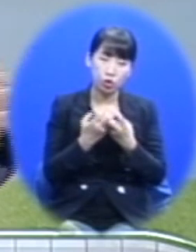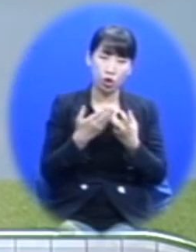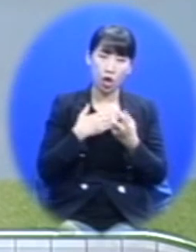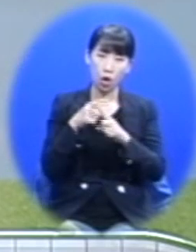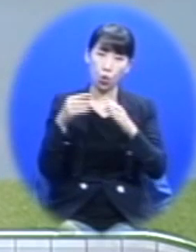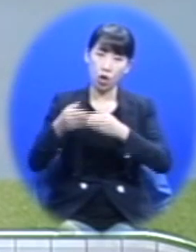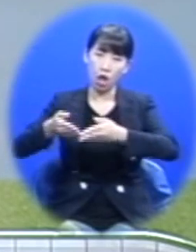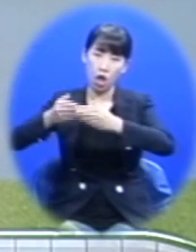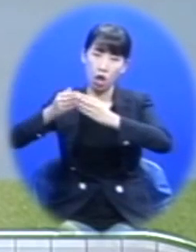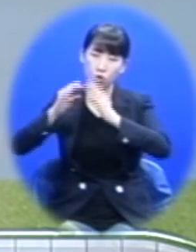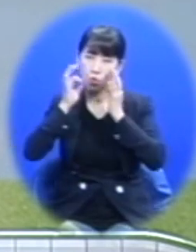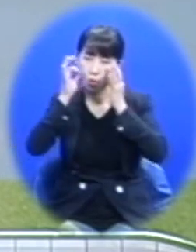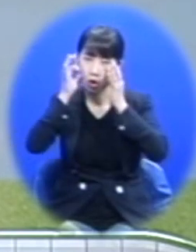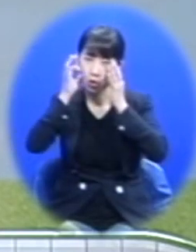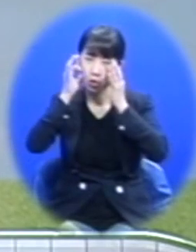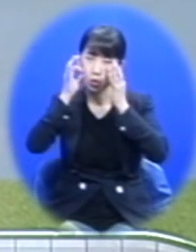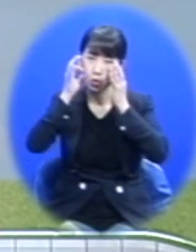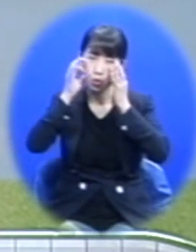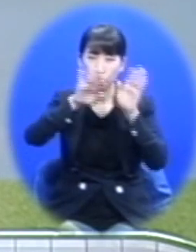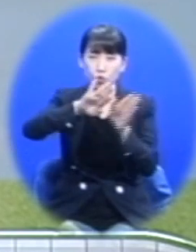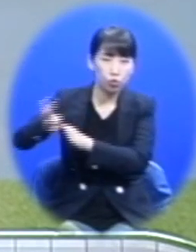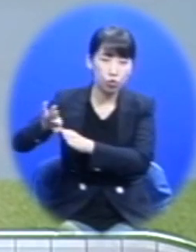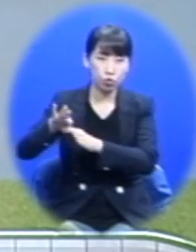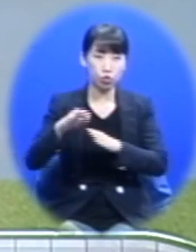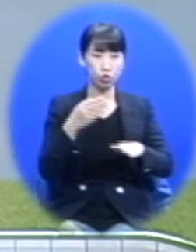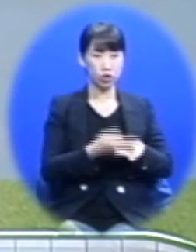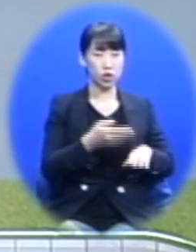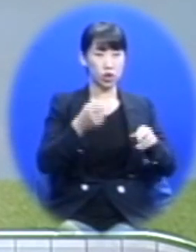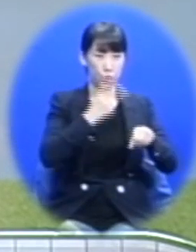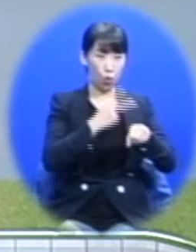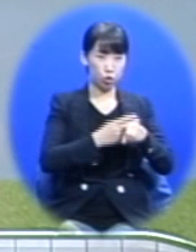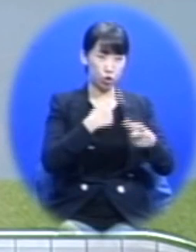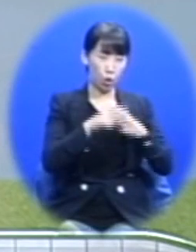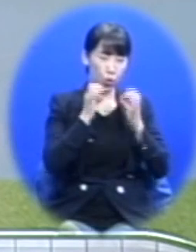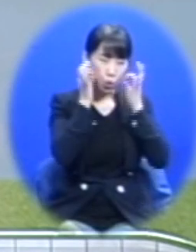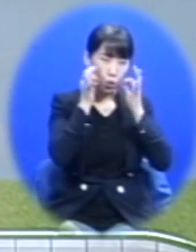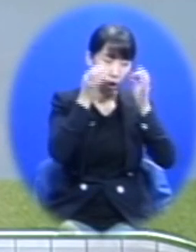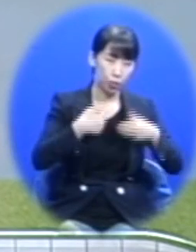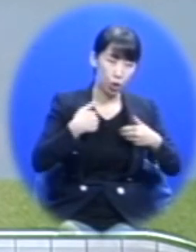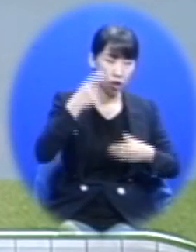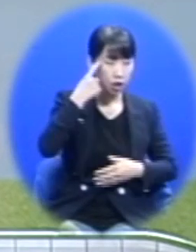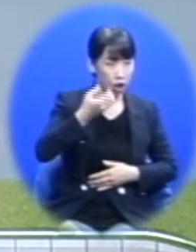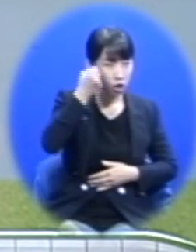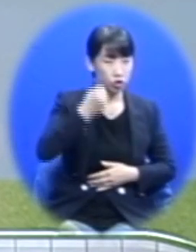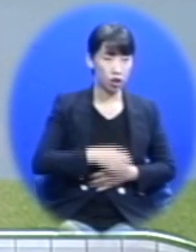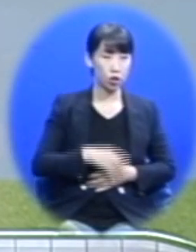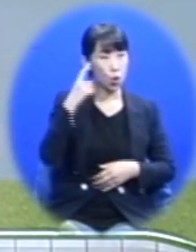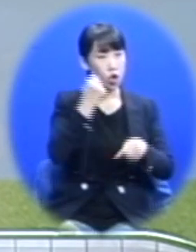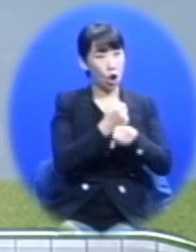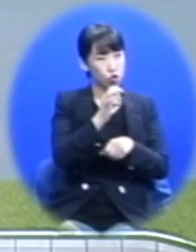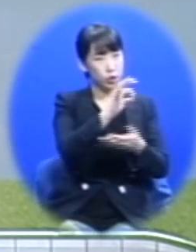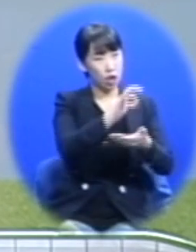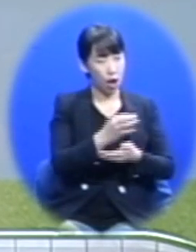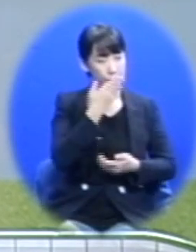좀 그만두고 내가 열심히 노력해야 되겠구나. 그래야 연구비도 따고 실적도 올리고 그리고 내가